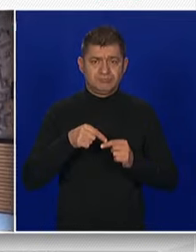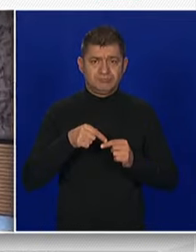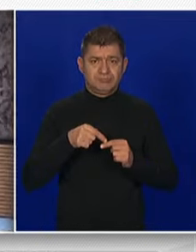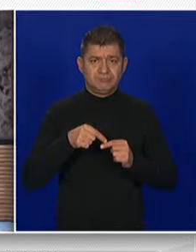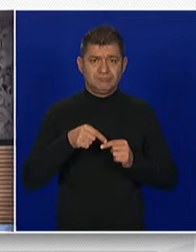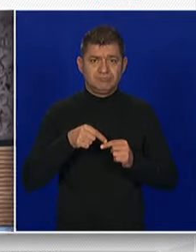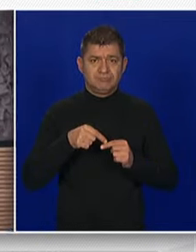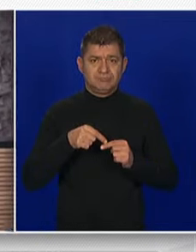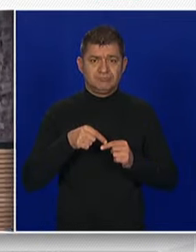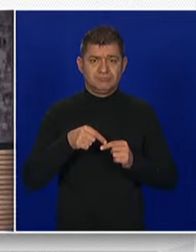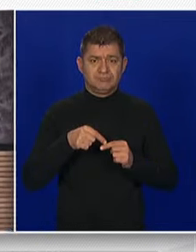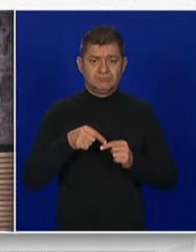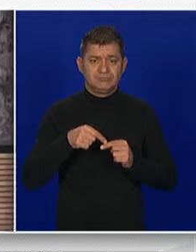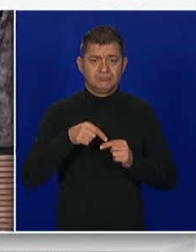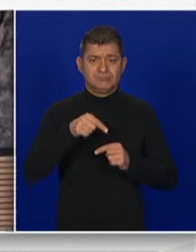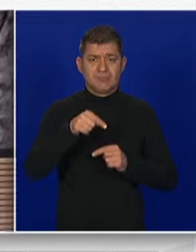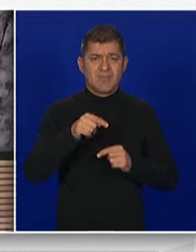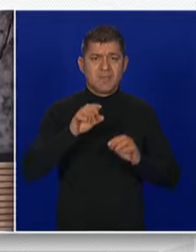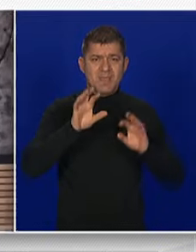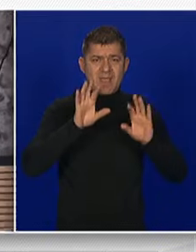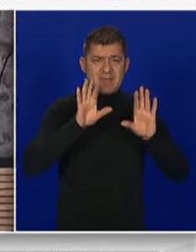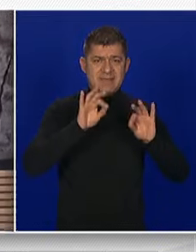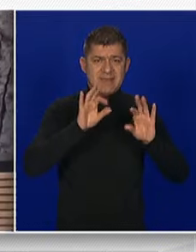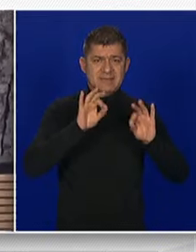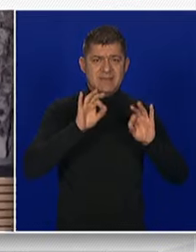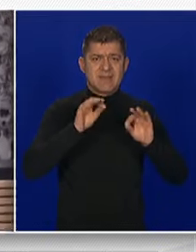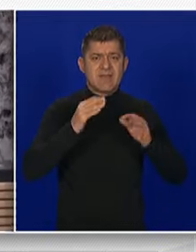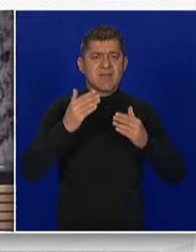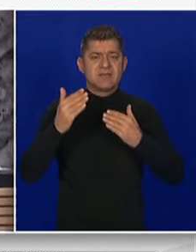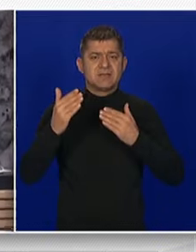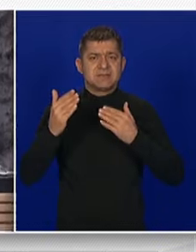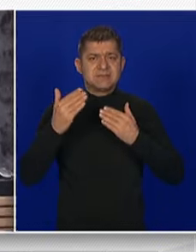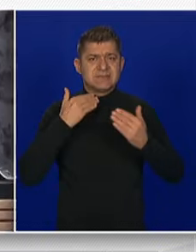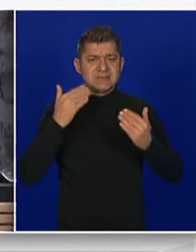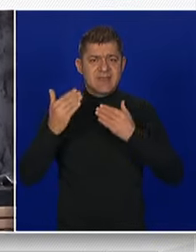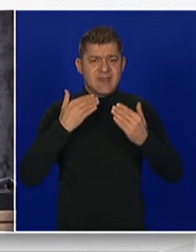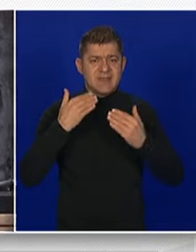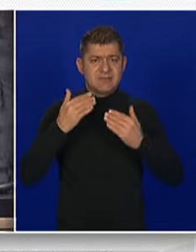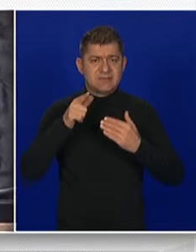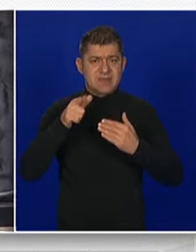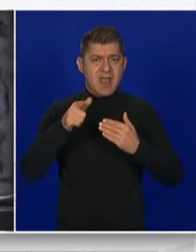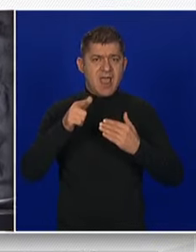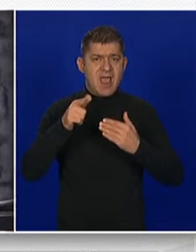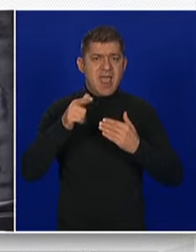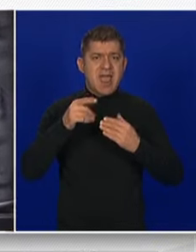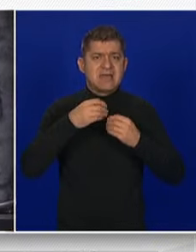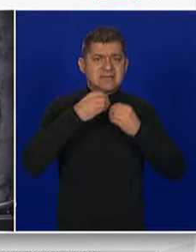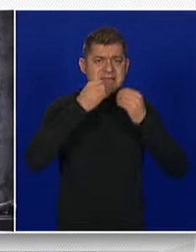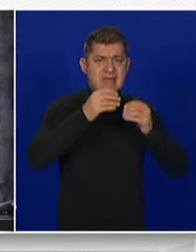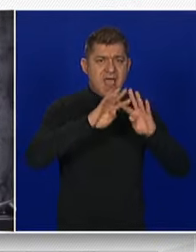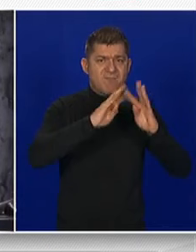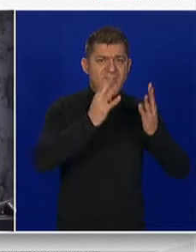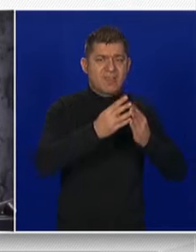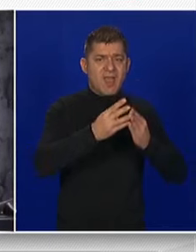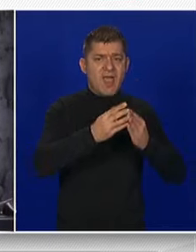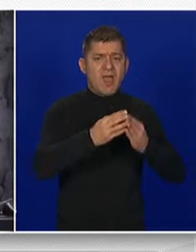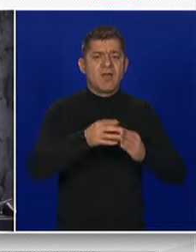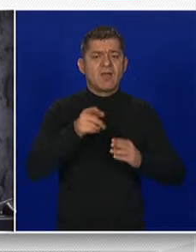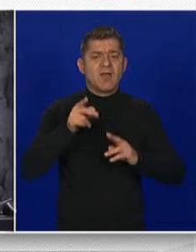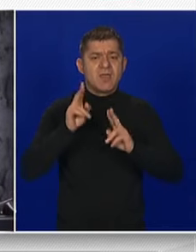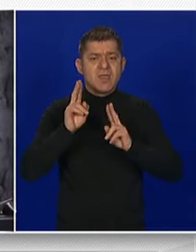ne znam točno koliko, mislim da 10 sjednica smo imali znanstvenog savjeta vlade. Od početka su povremeno